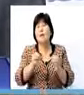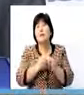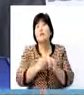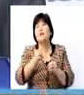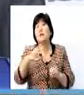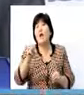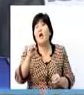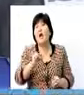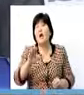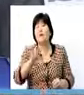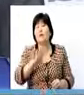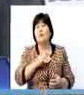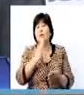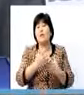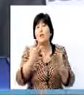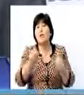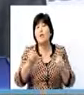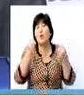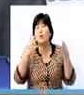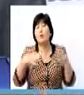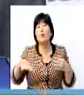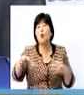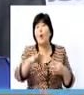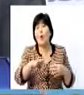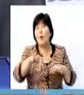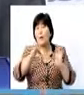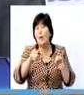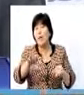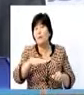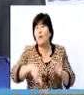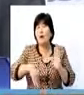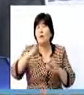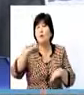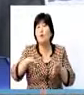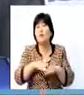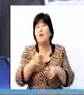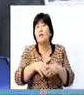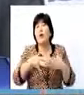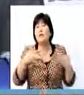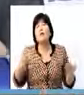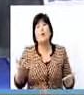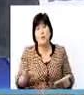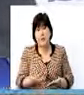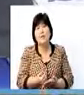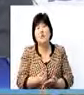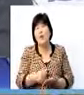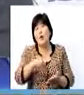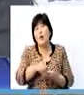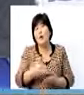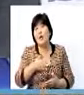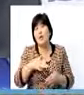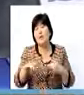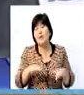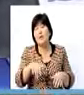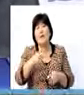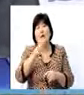10-15 августа в Астане состоялись Дни культуры и искусства области. Они прошли на высоком уровне. Это большое достижение. Участие в наших